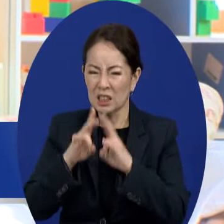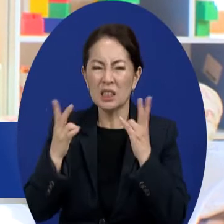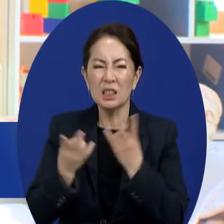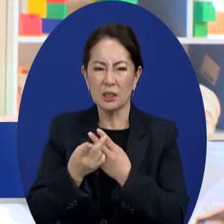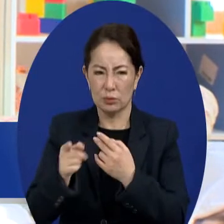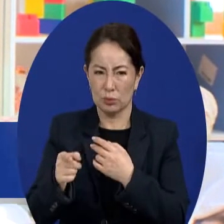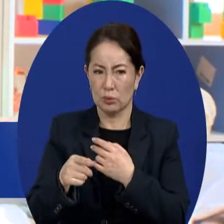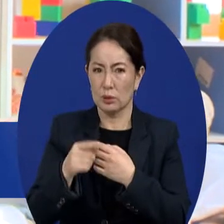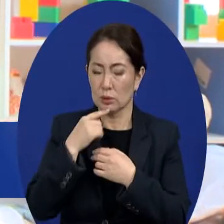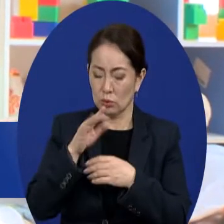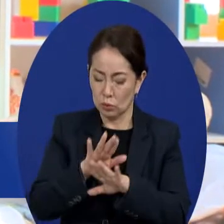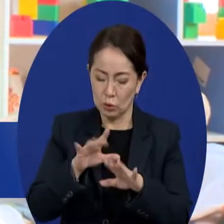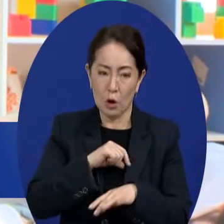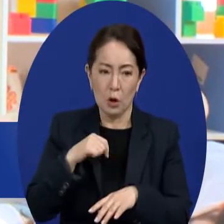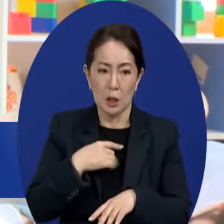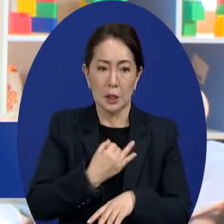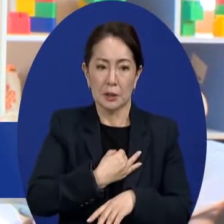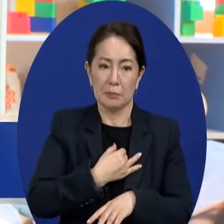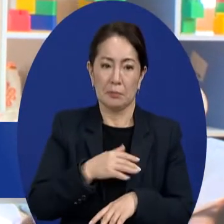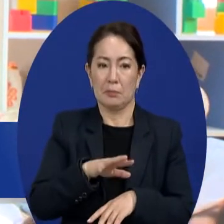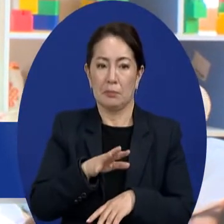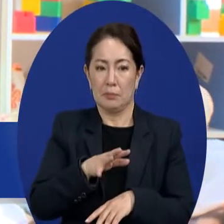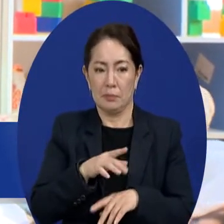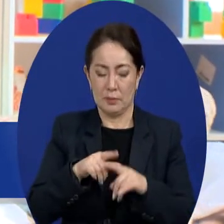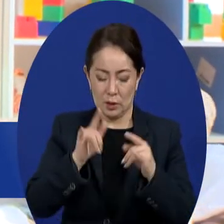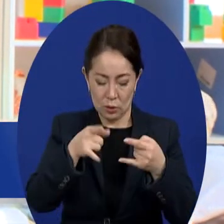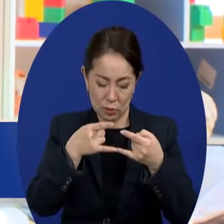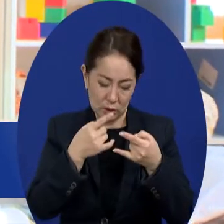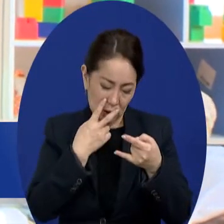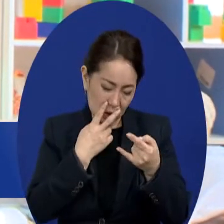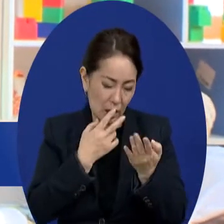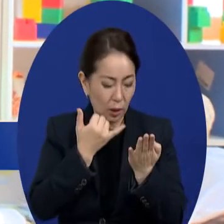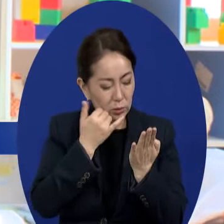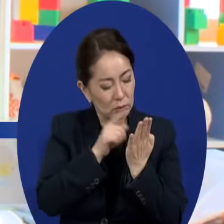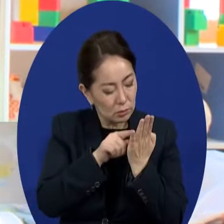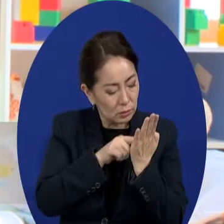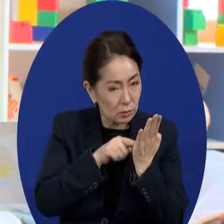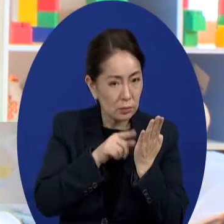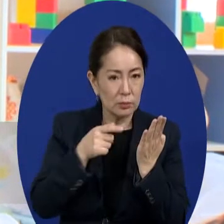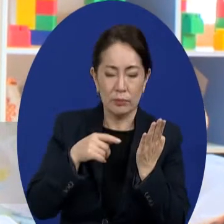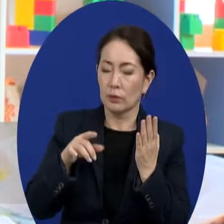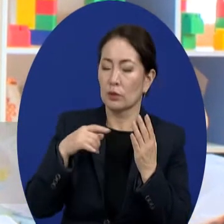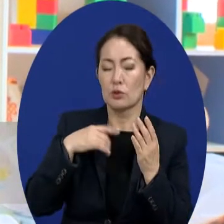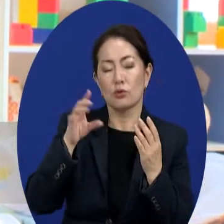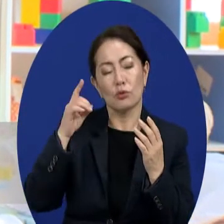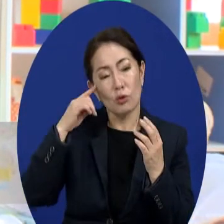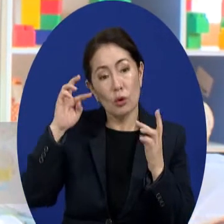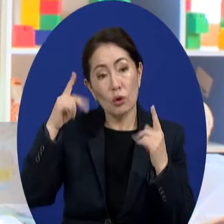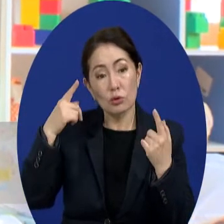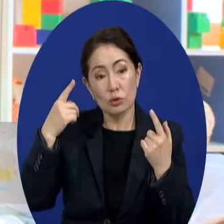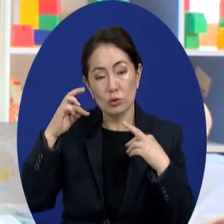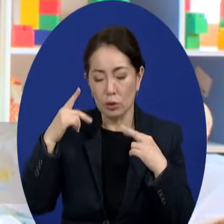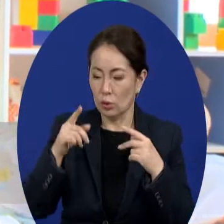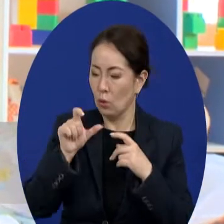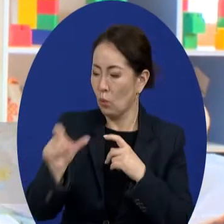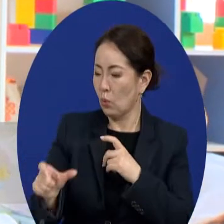хүүхэд өөртөө итгэлгүй болж байна. Тэгэ хитрхийн утас чагааснаас болж нийгэмшүүд өөрчлөлт орж хүнтэй харилцах